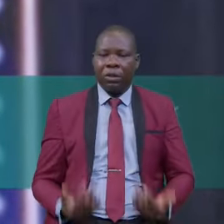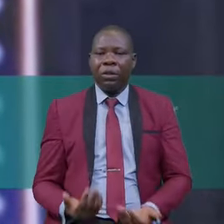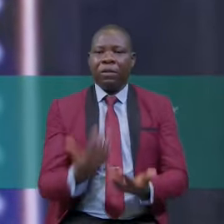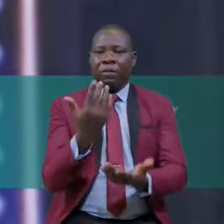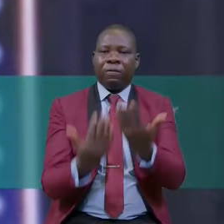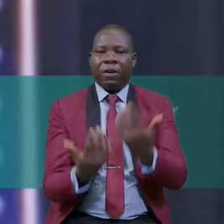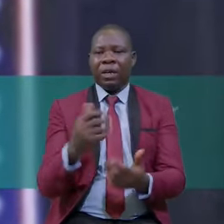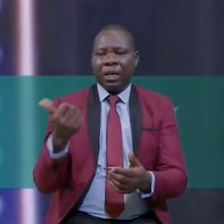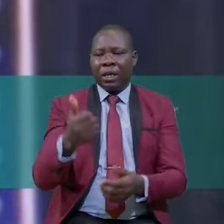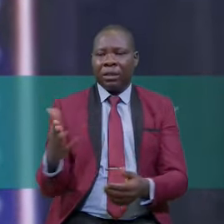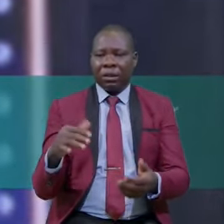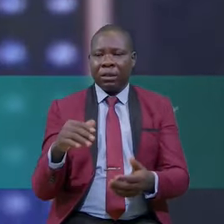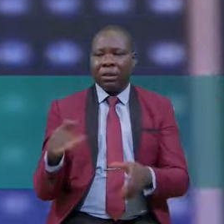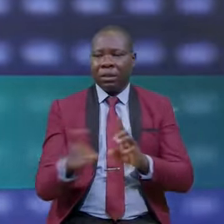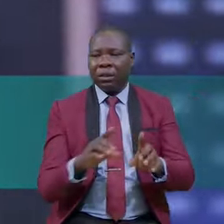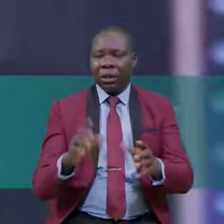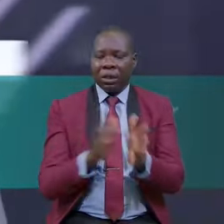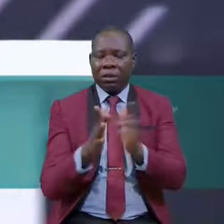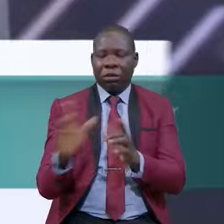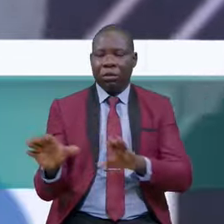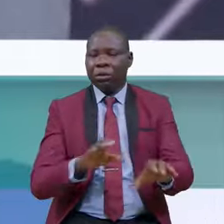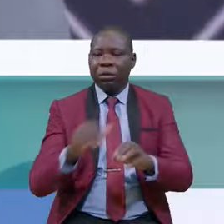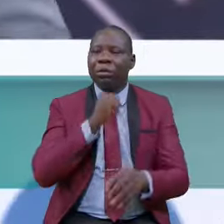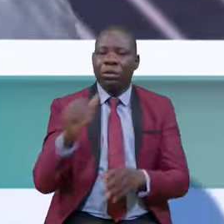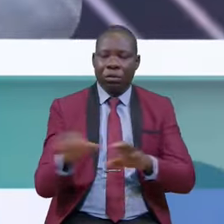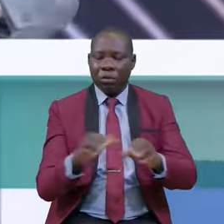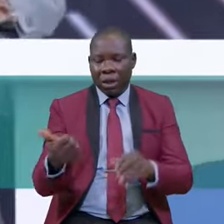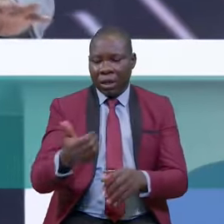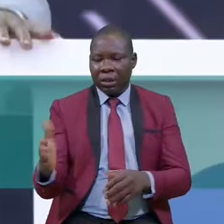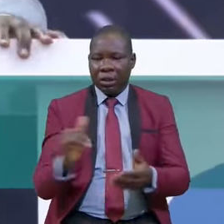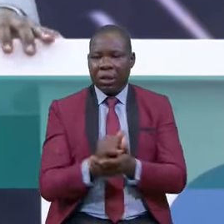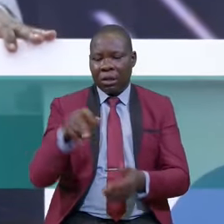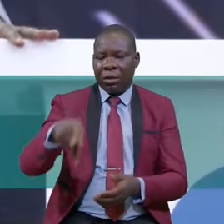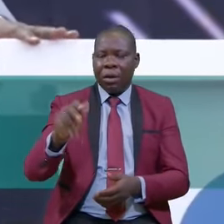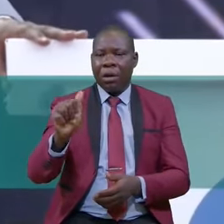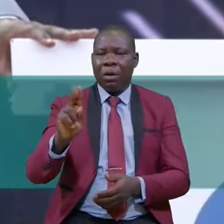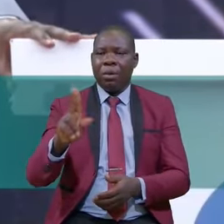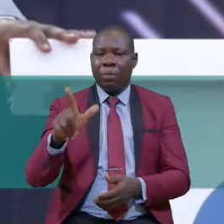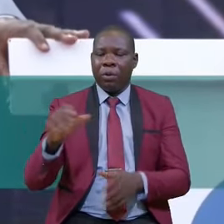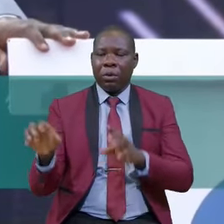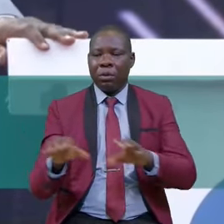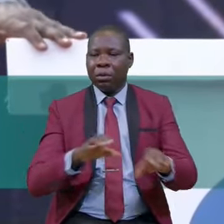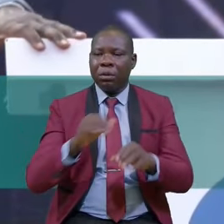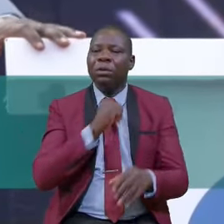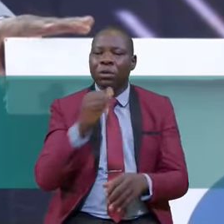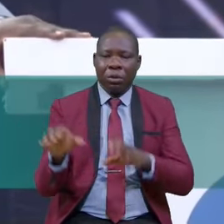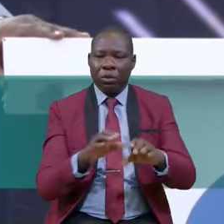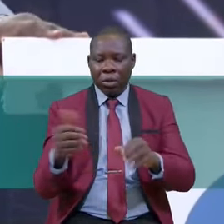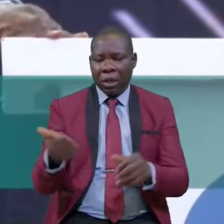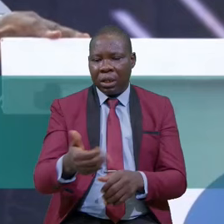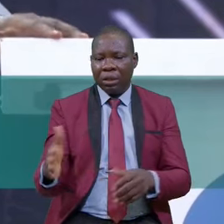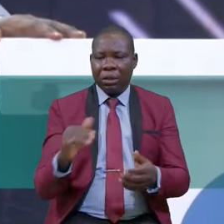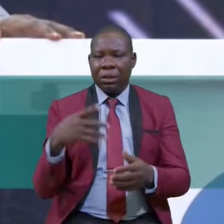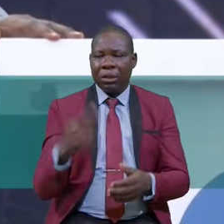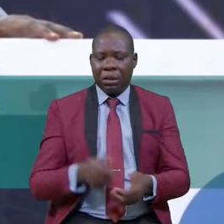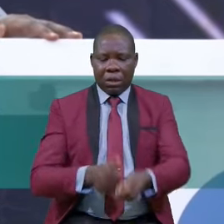ce que Jésus-Christ n'a pas fait, ce que Paul n'a pas fait, ce que les apôtres n'ont pas fait, et nous allons ceci dans cela. J'ai